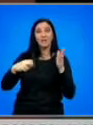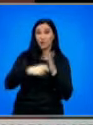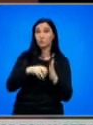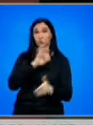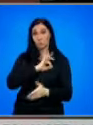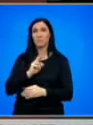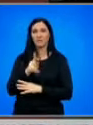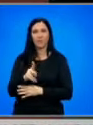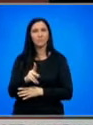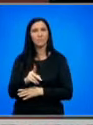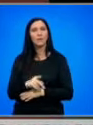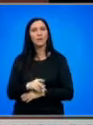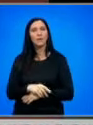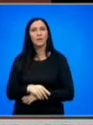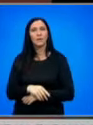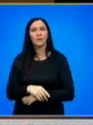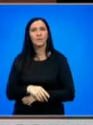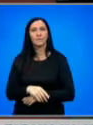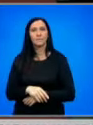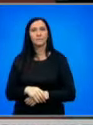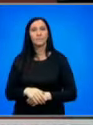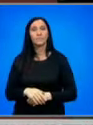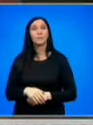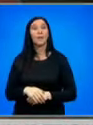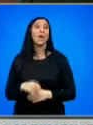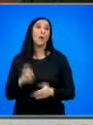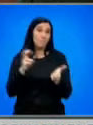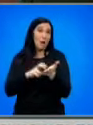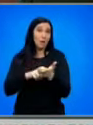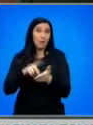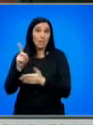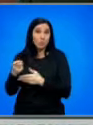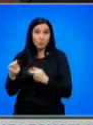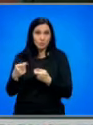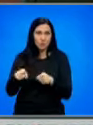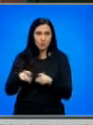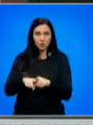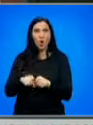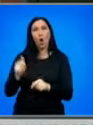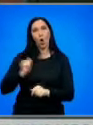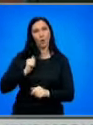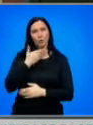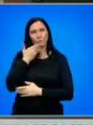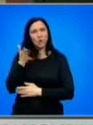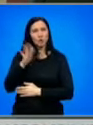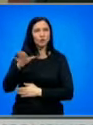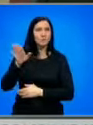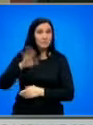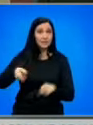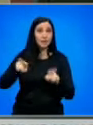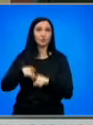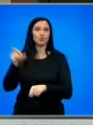влезохме. Може и до б***та да еш без сертификат. По банките може. Охраната ни обясни още, че след като човек каже, че отива